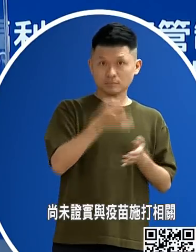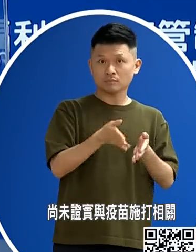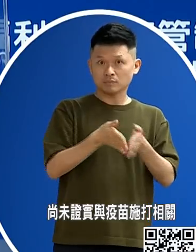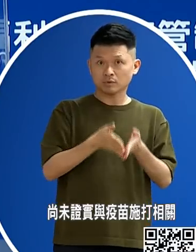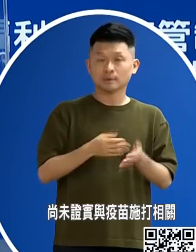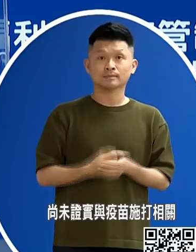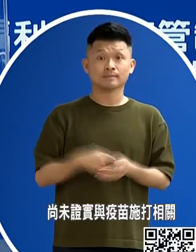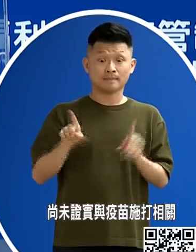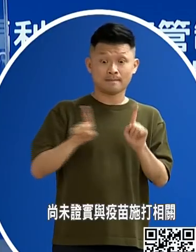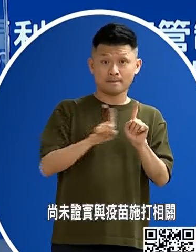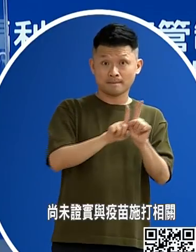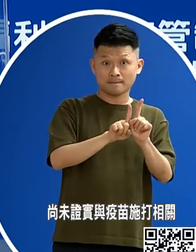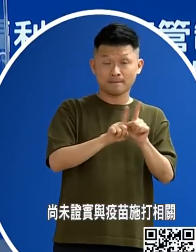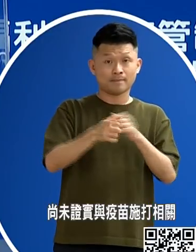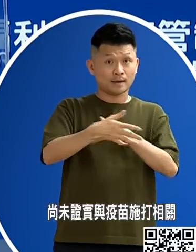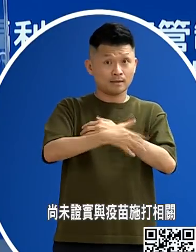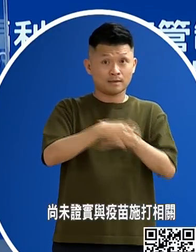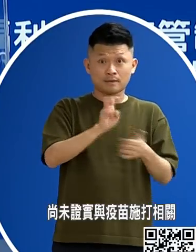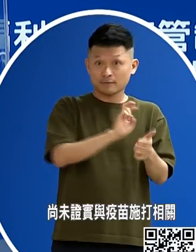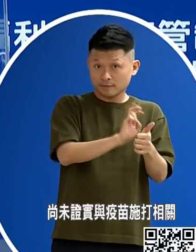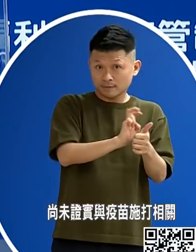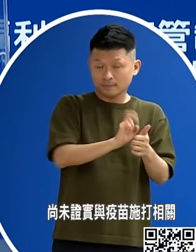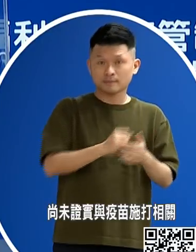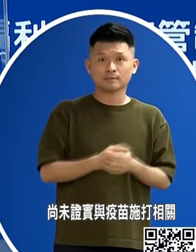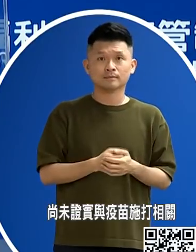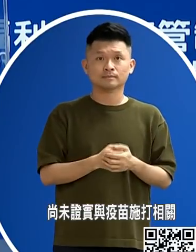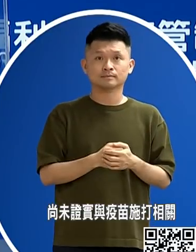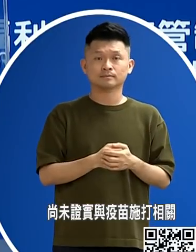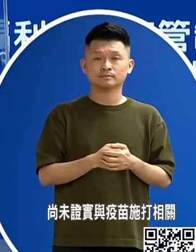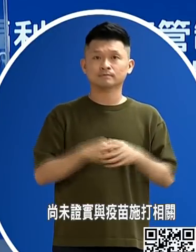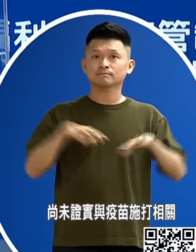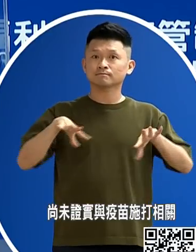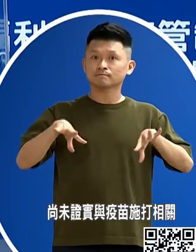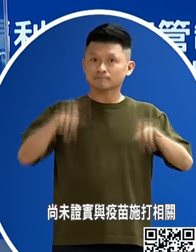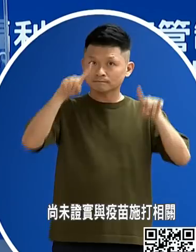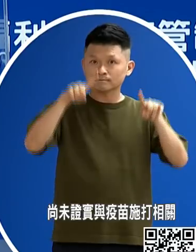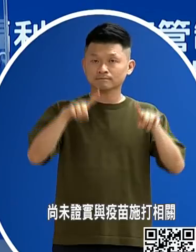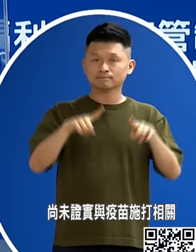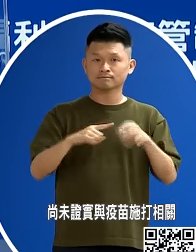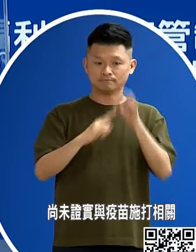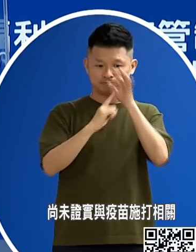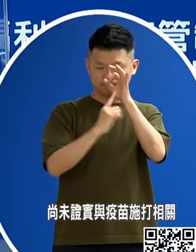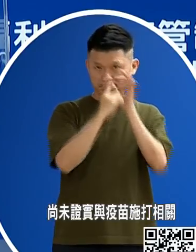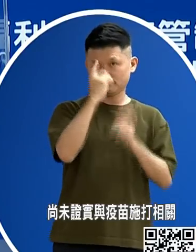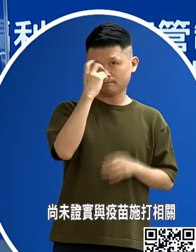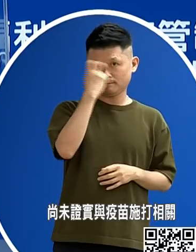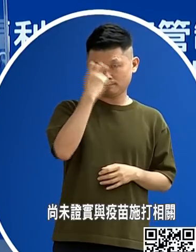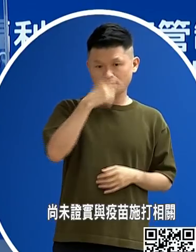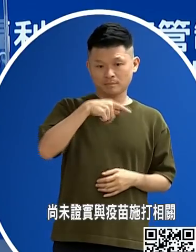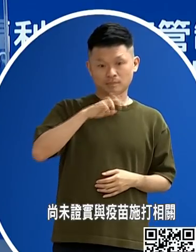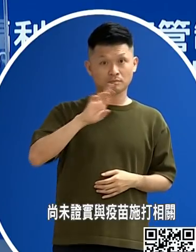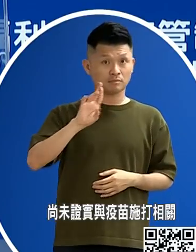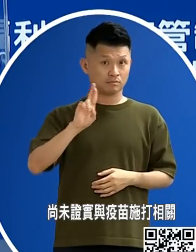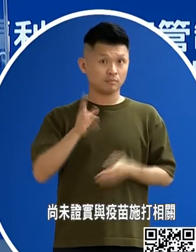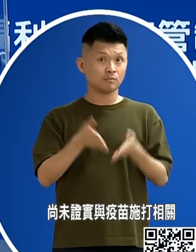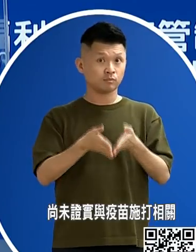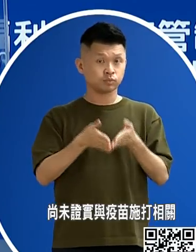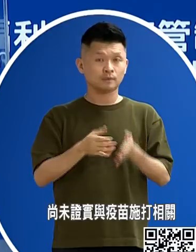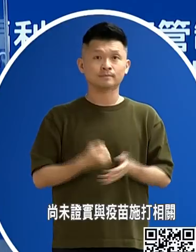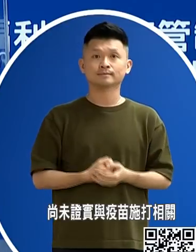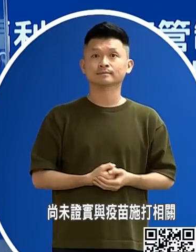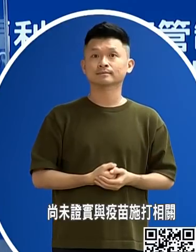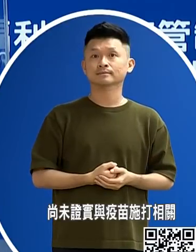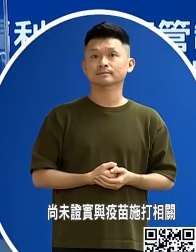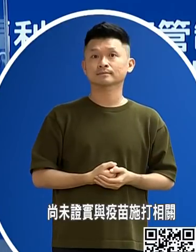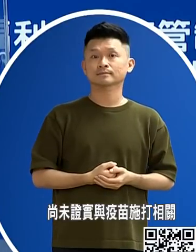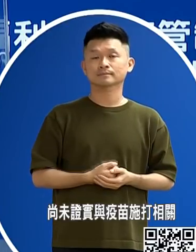者入院的时候当然是在他进来第一次来陪的时候第一次都要做 PCR。然后也是一